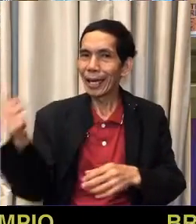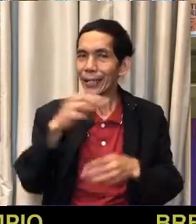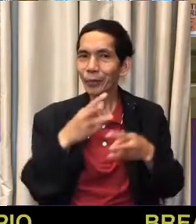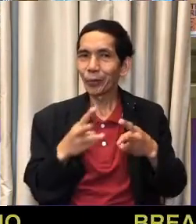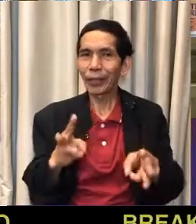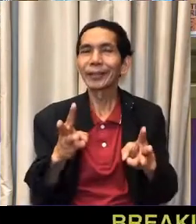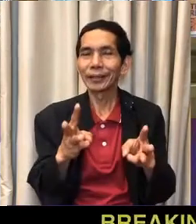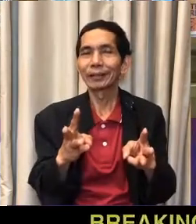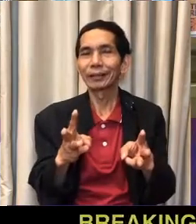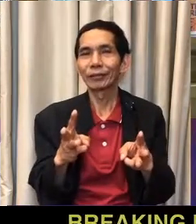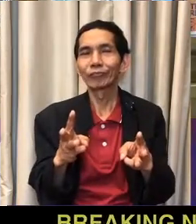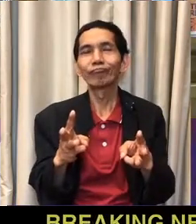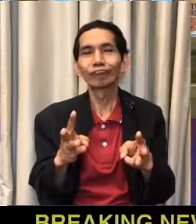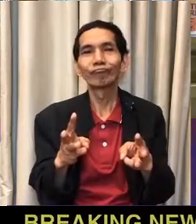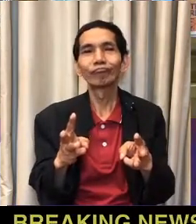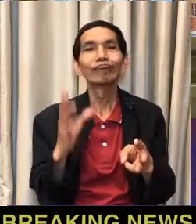rate,